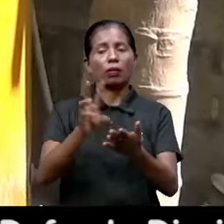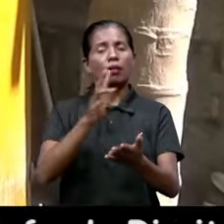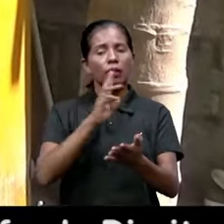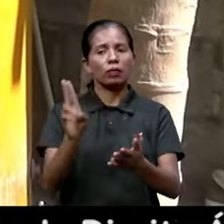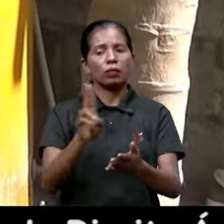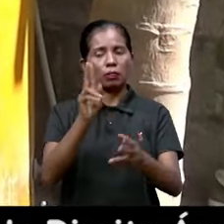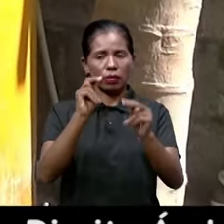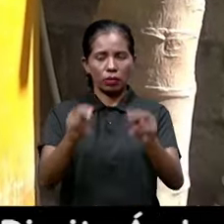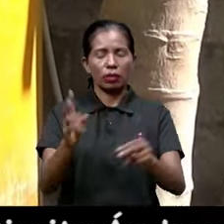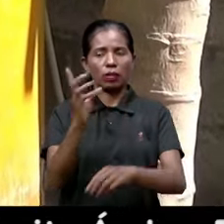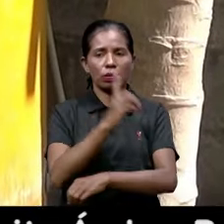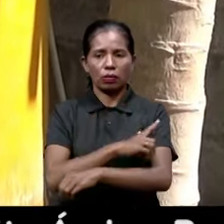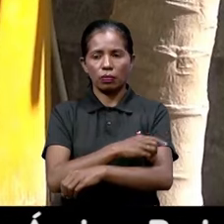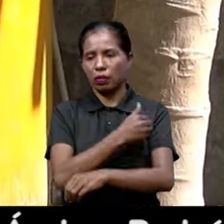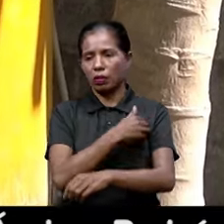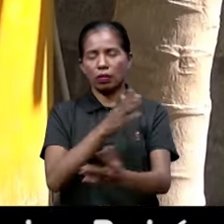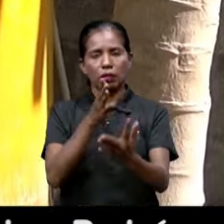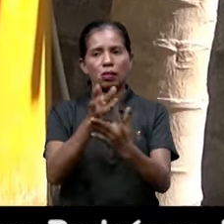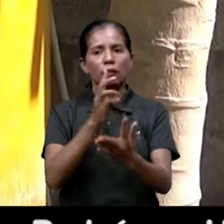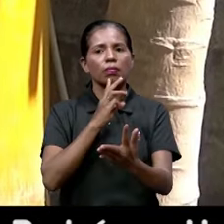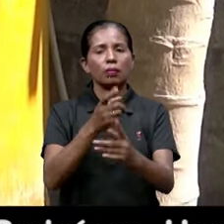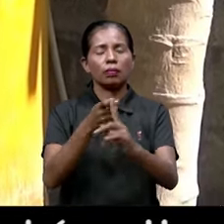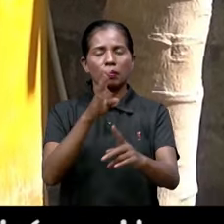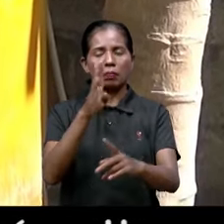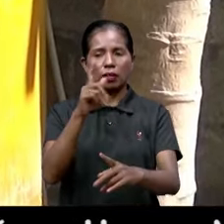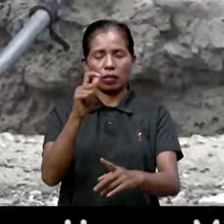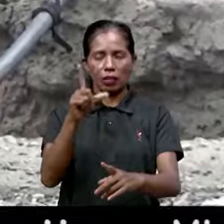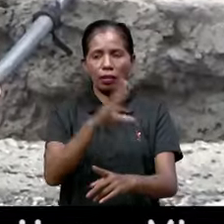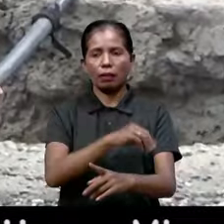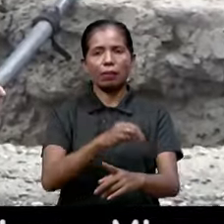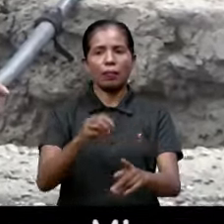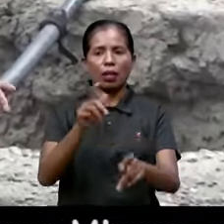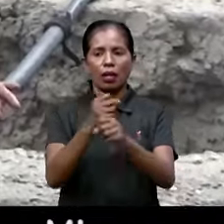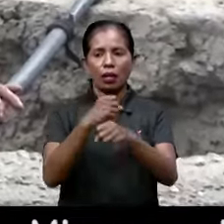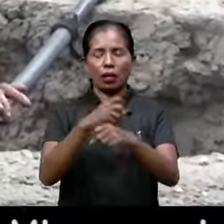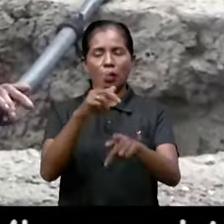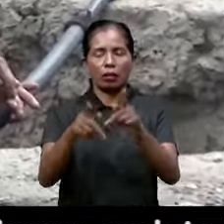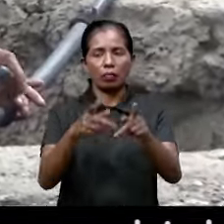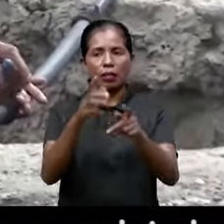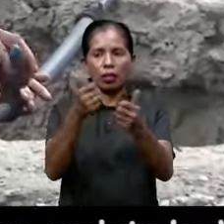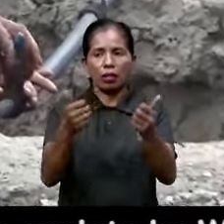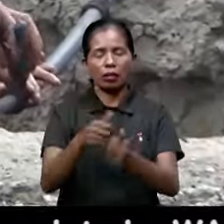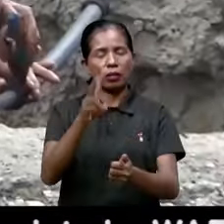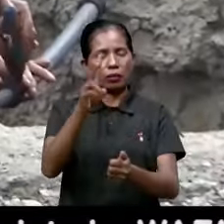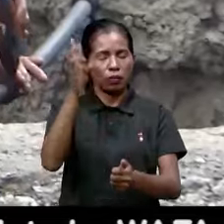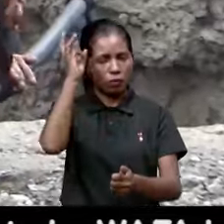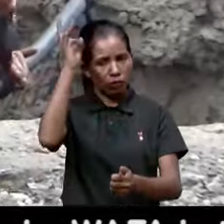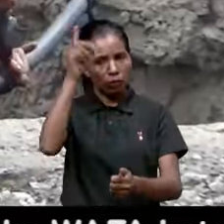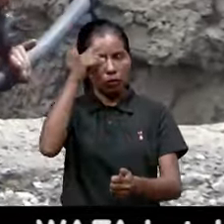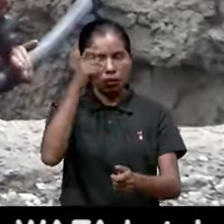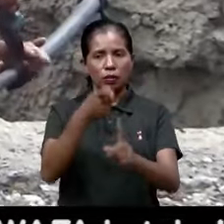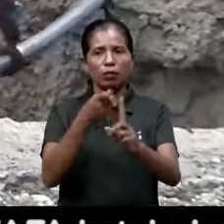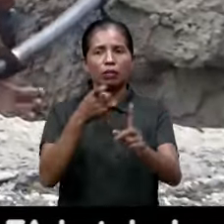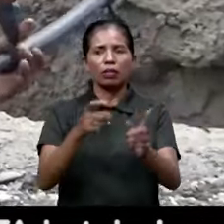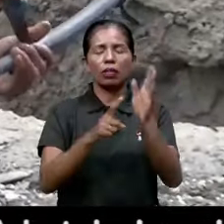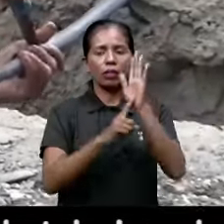necessidade lor-loron, tamba sedau kasai sube mos usi BTLP. Situasaun ne halo komunidade iha aldea ruane, preocupa, tamba maske parte autoridade lokal